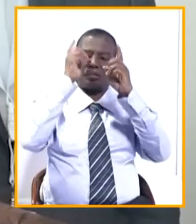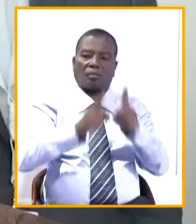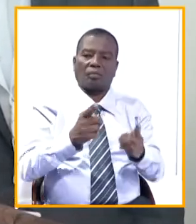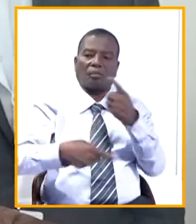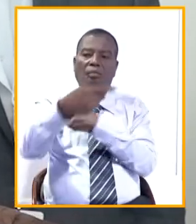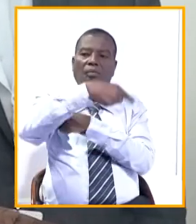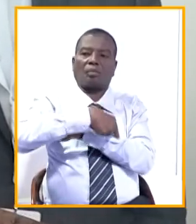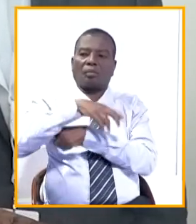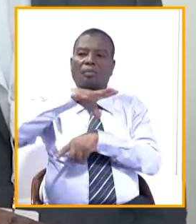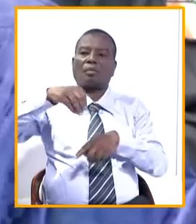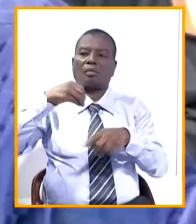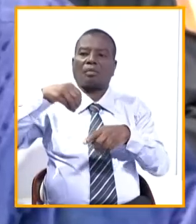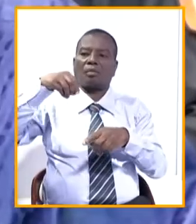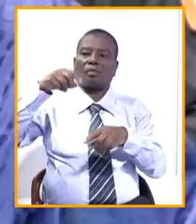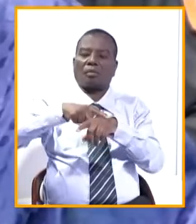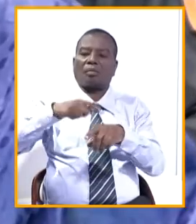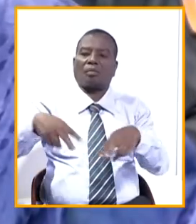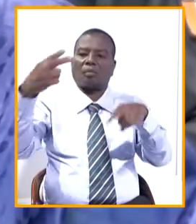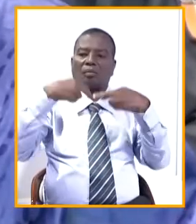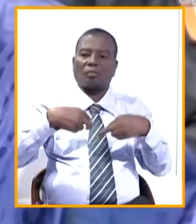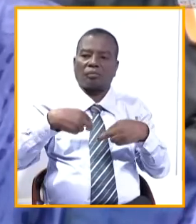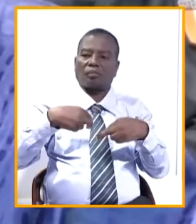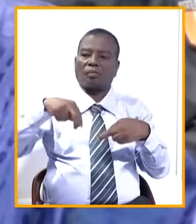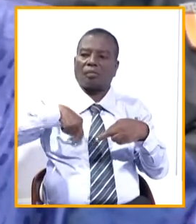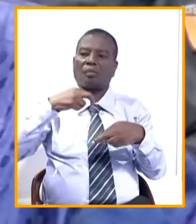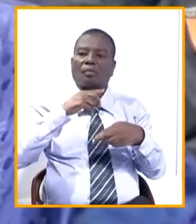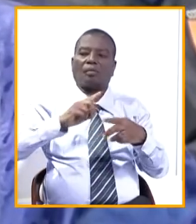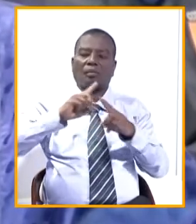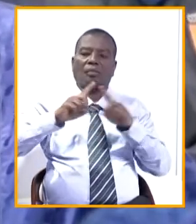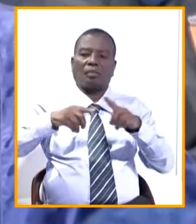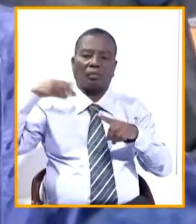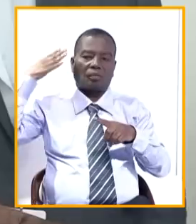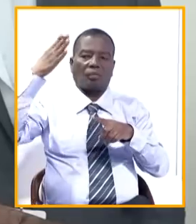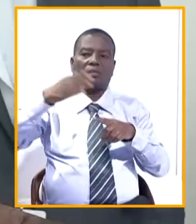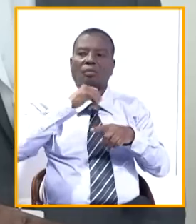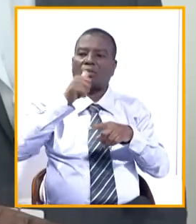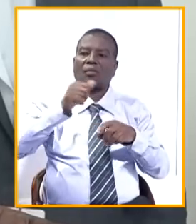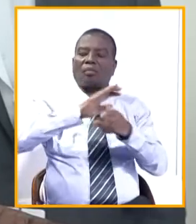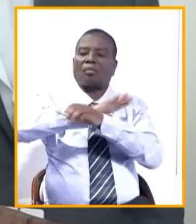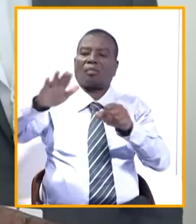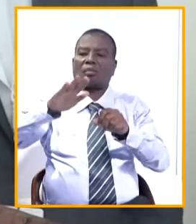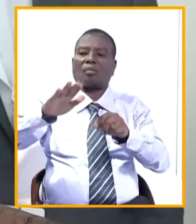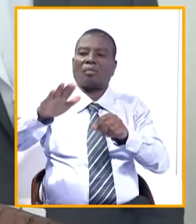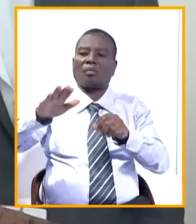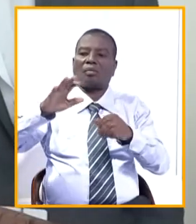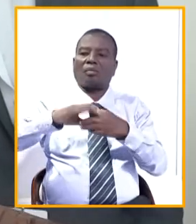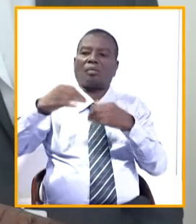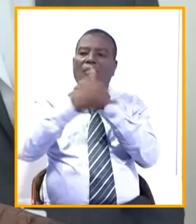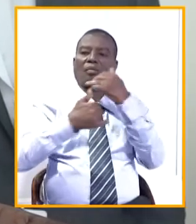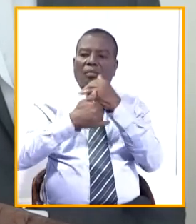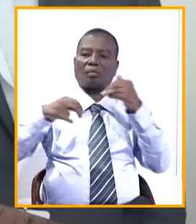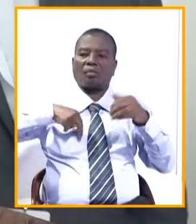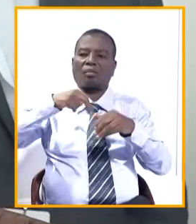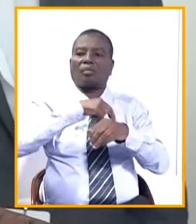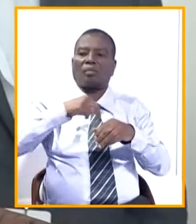aujourd'hui et qu'au moment venu, nous ne parlerons plus de pénurie dans nos pays, nous ne parlerons